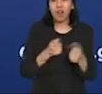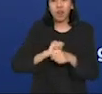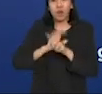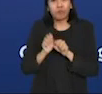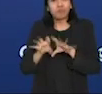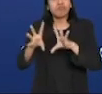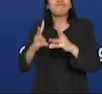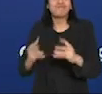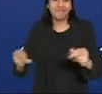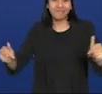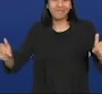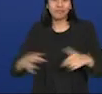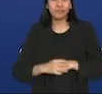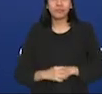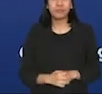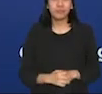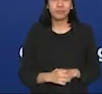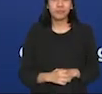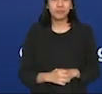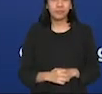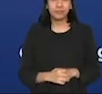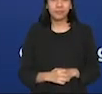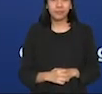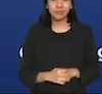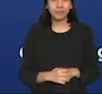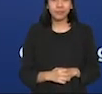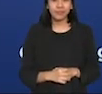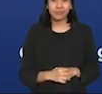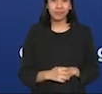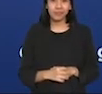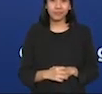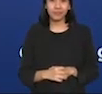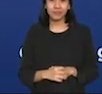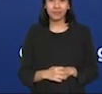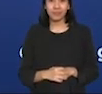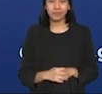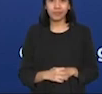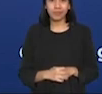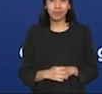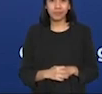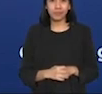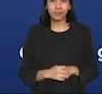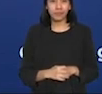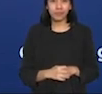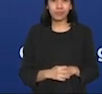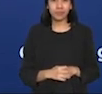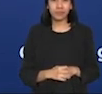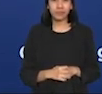baik saudara-saudara kita pastikan bahwa kegiatan untuk